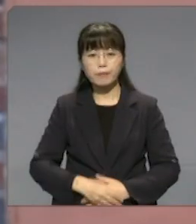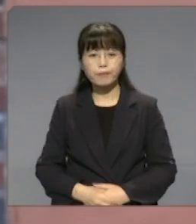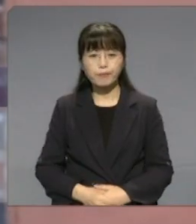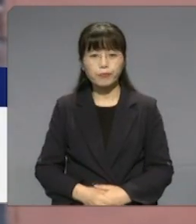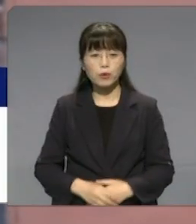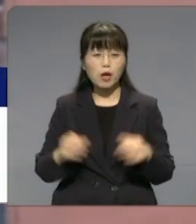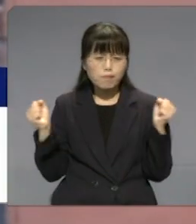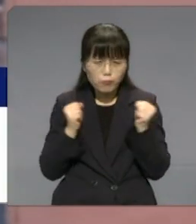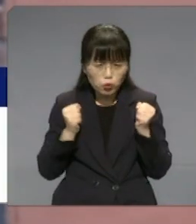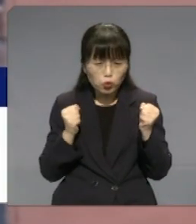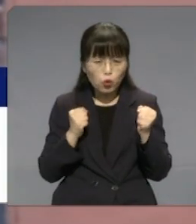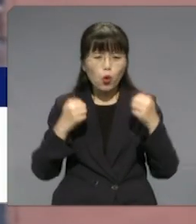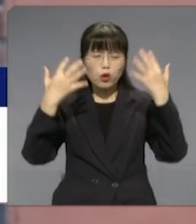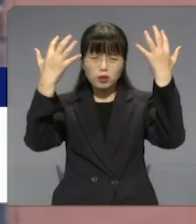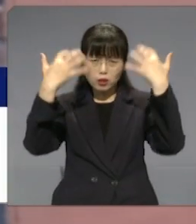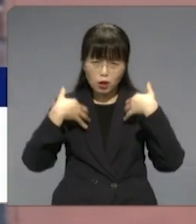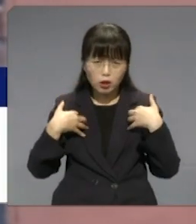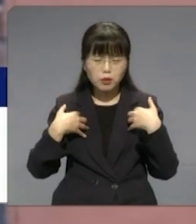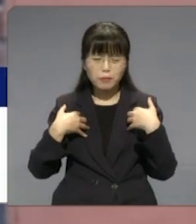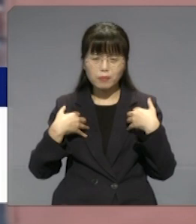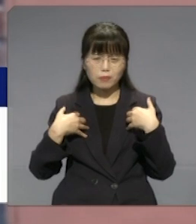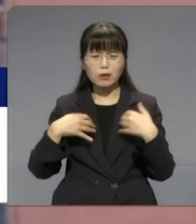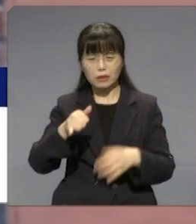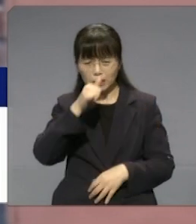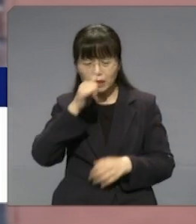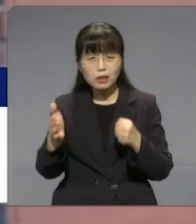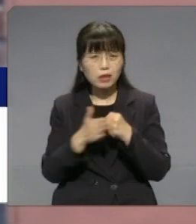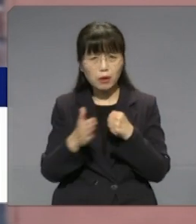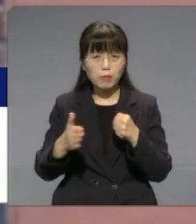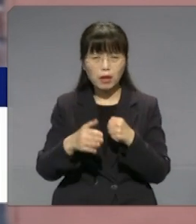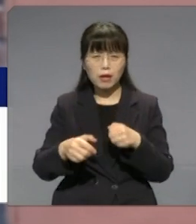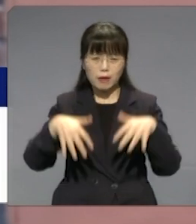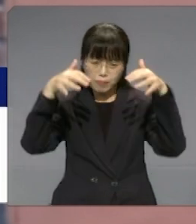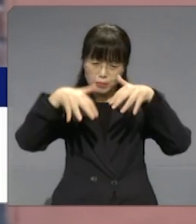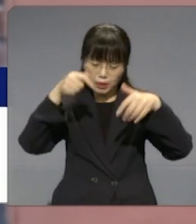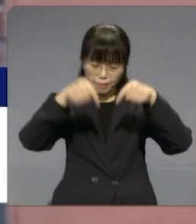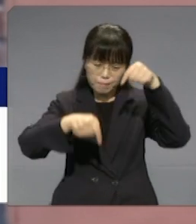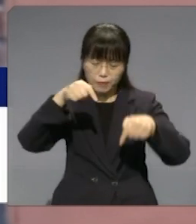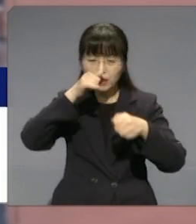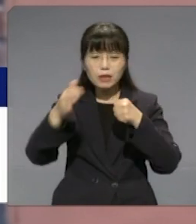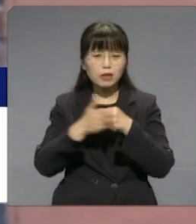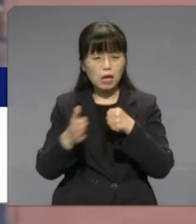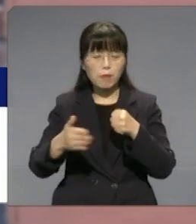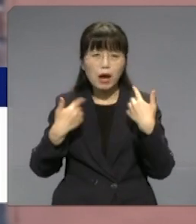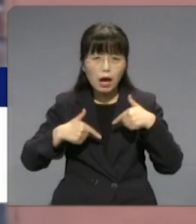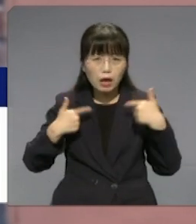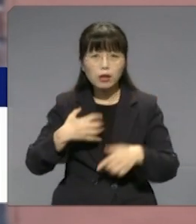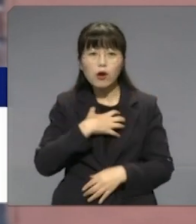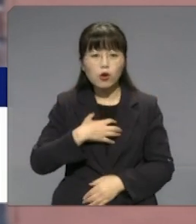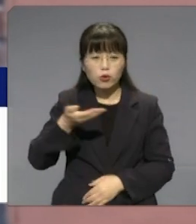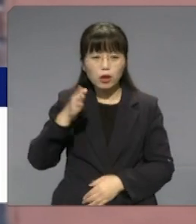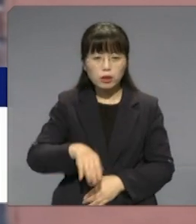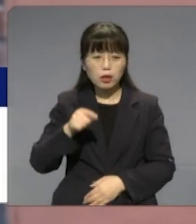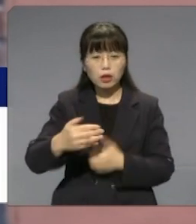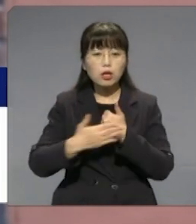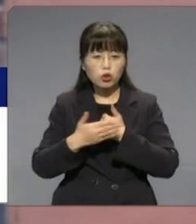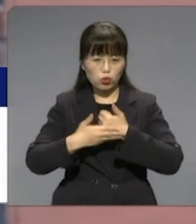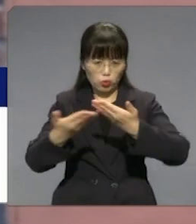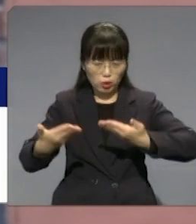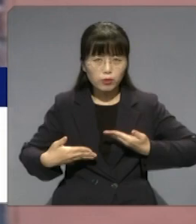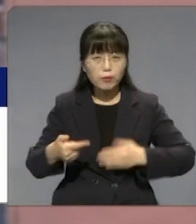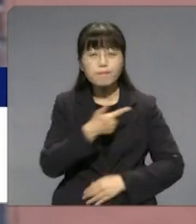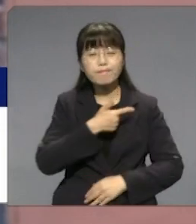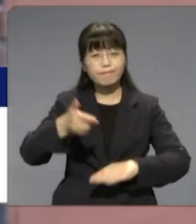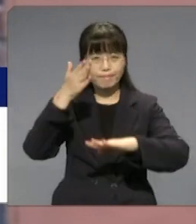겨울에는 춥고 그냥 여름에는 덥고 비가 세가지고 항상 걱정했는데 이렇게 지원을 받아 주셔